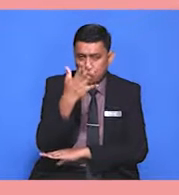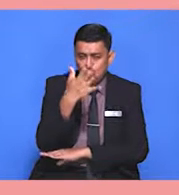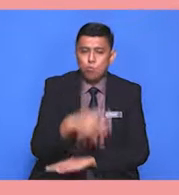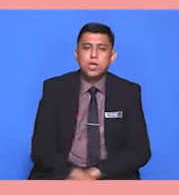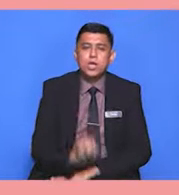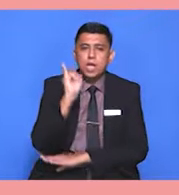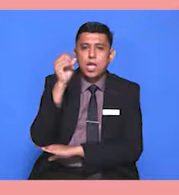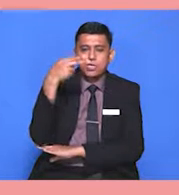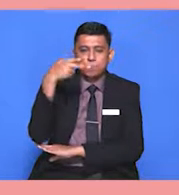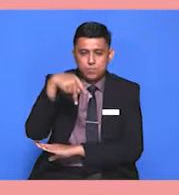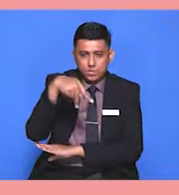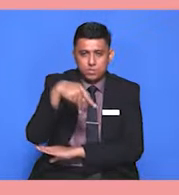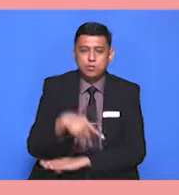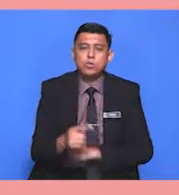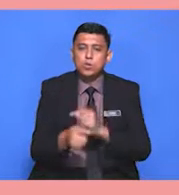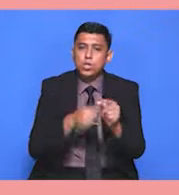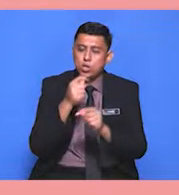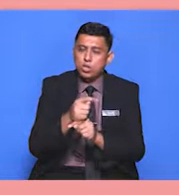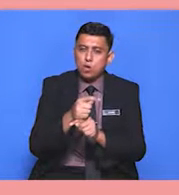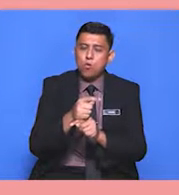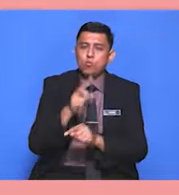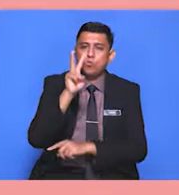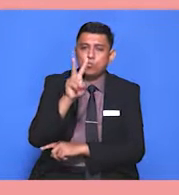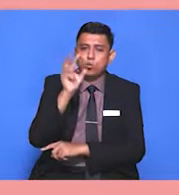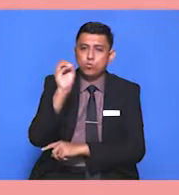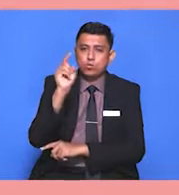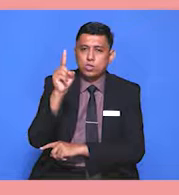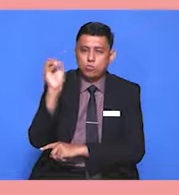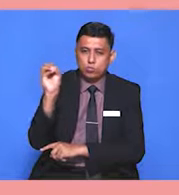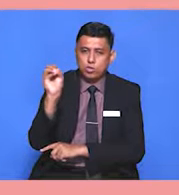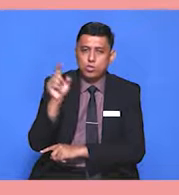indeks harga pengguna tahun 2010 ialah